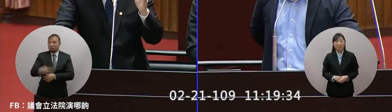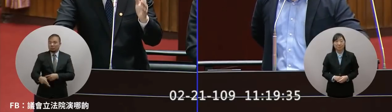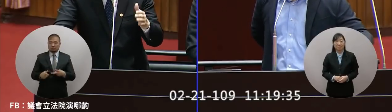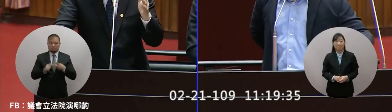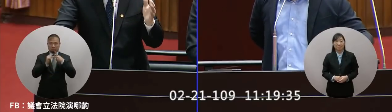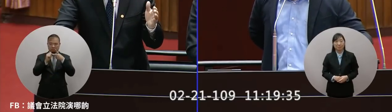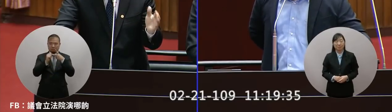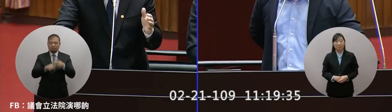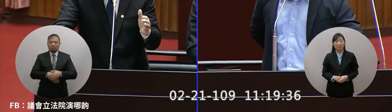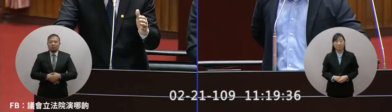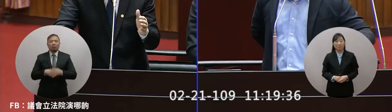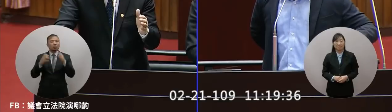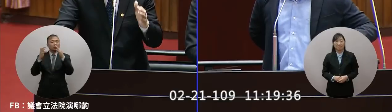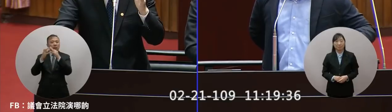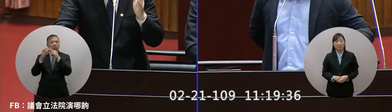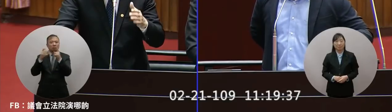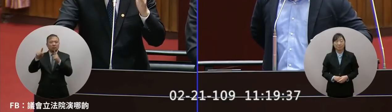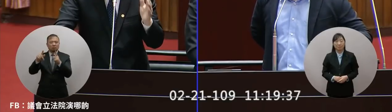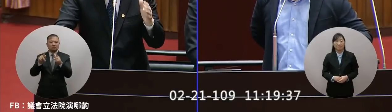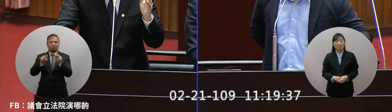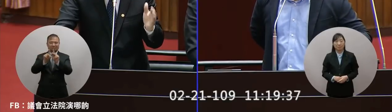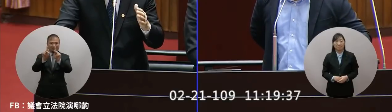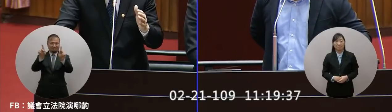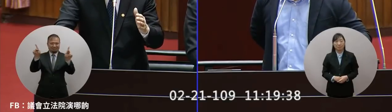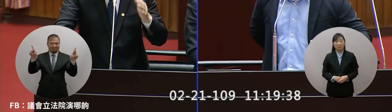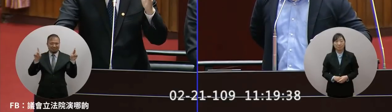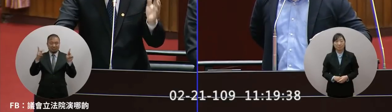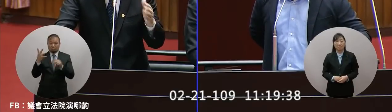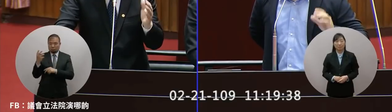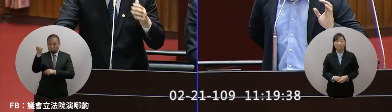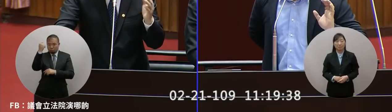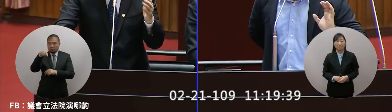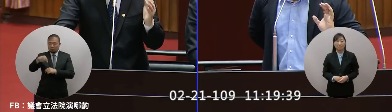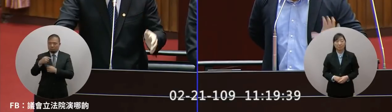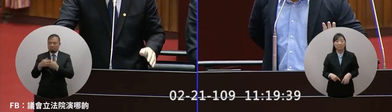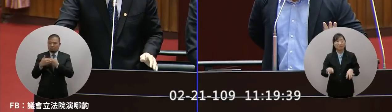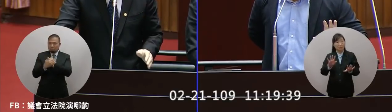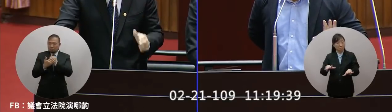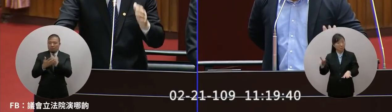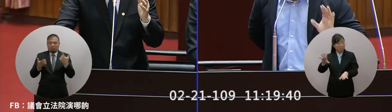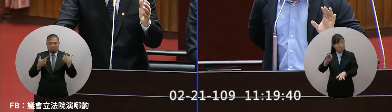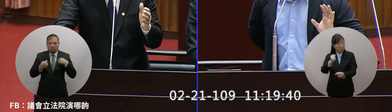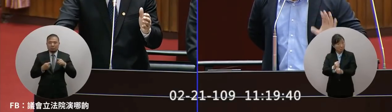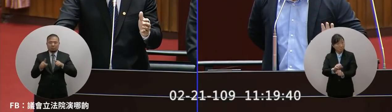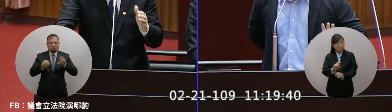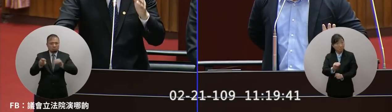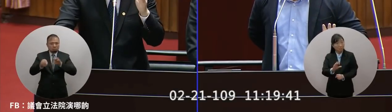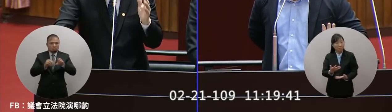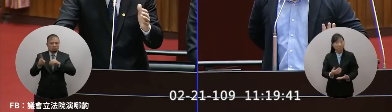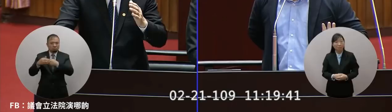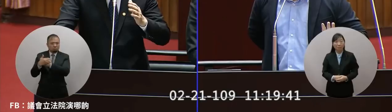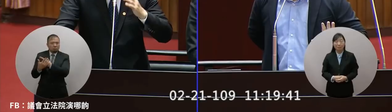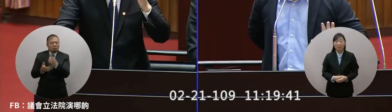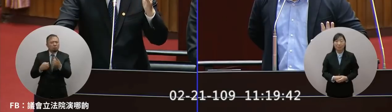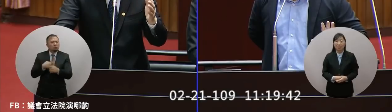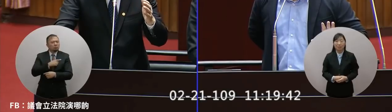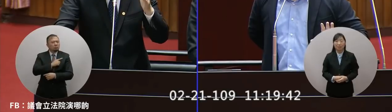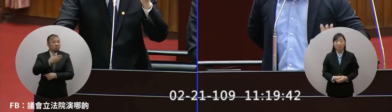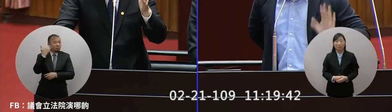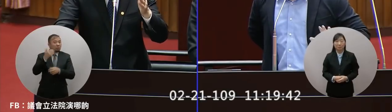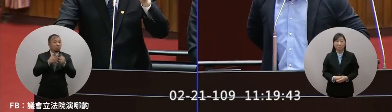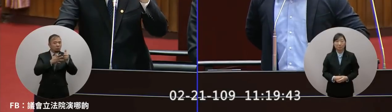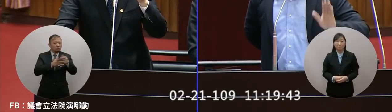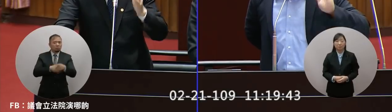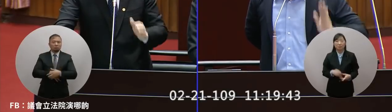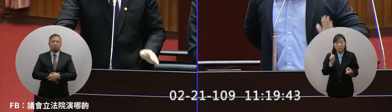就是说，相关银行的债权保全，他们都应该要做好必要的债权保全的措施。 那他现在有做吗？他现在有做了吗？ 我的了解，他们都